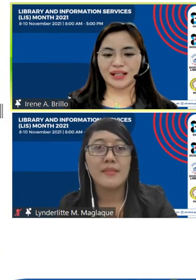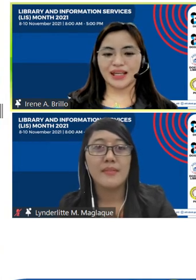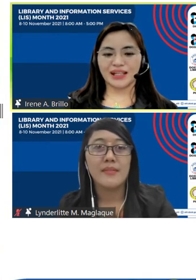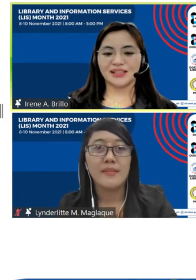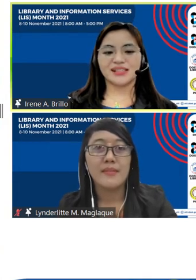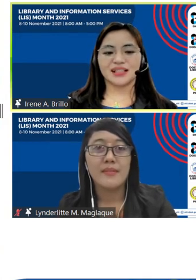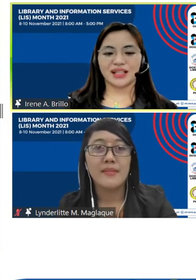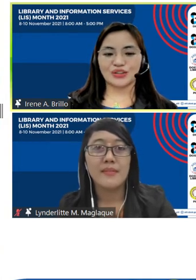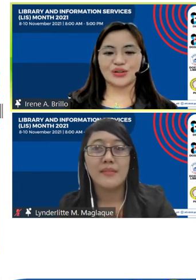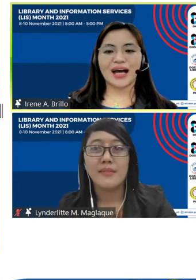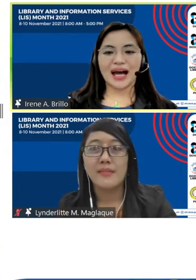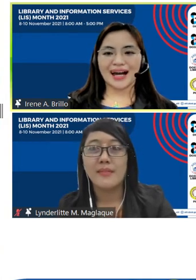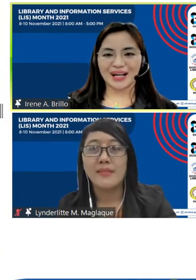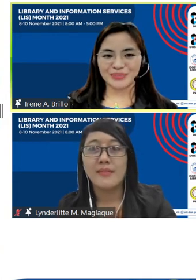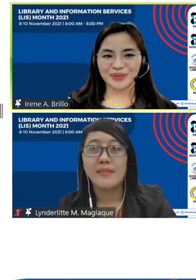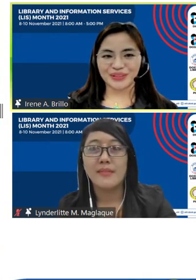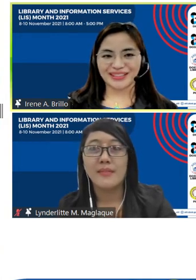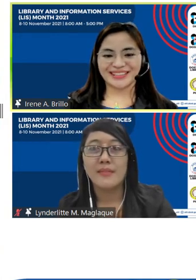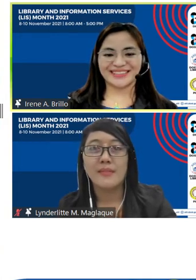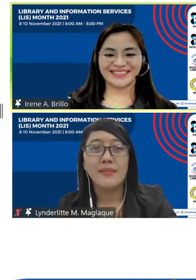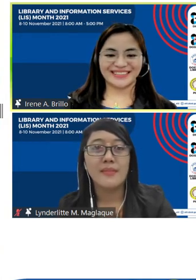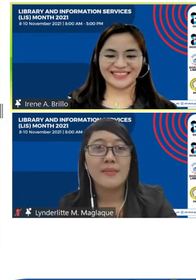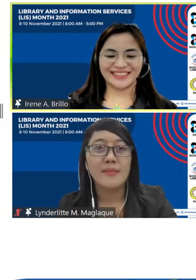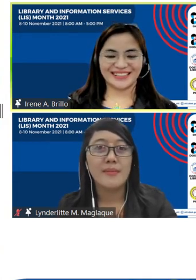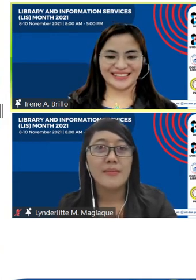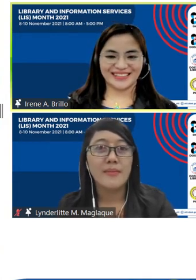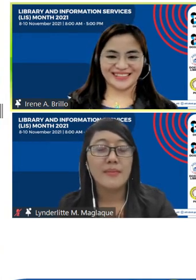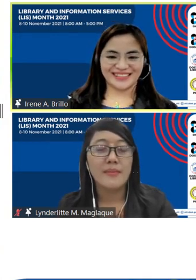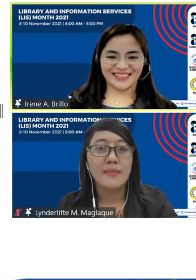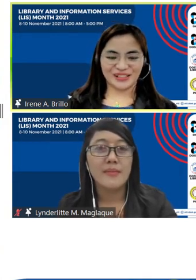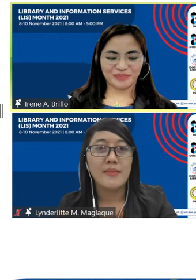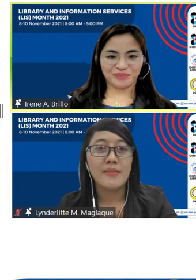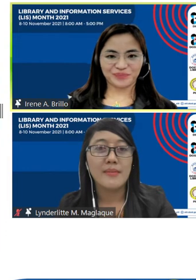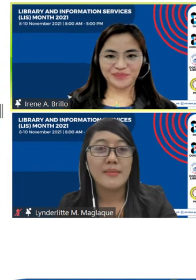tayo mag-end ngayong hapon.